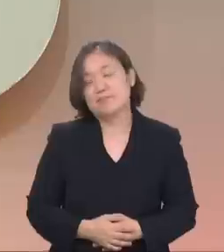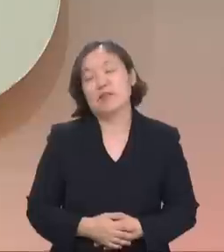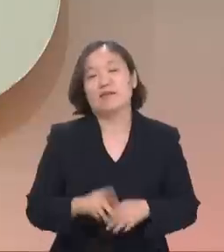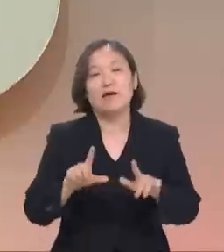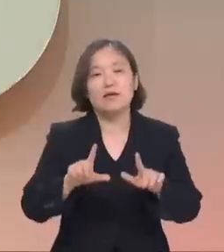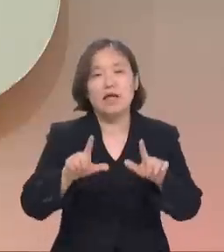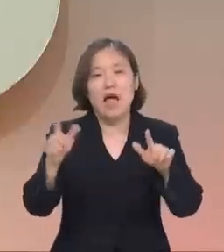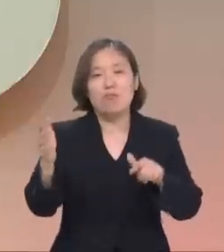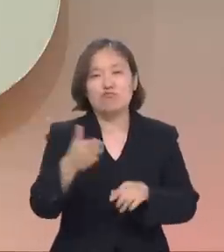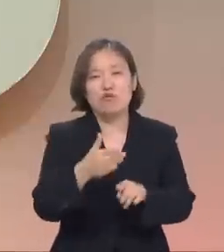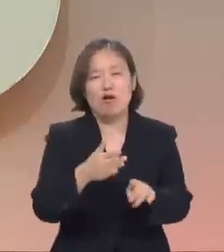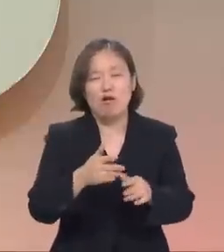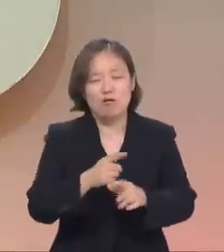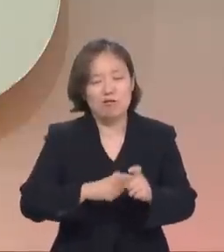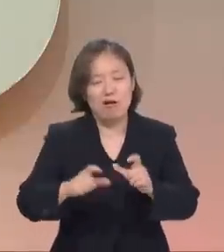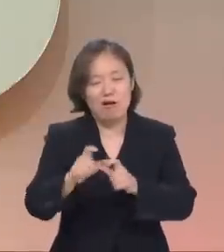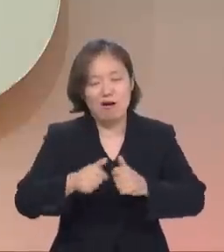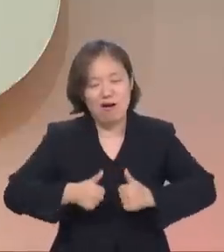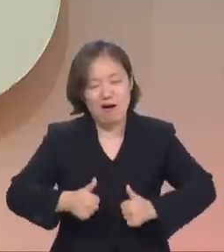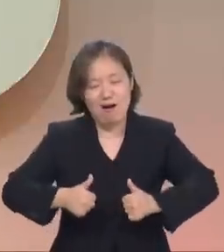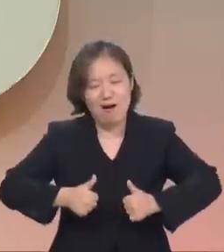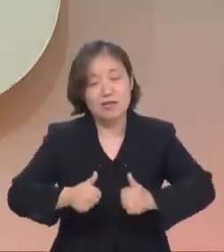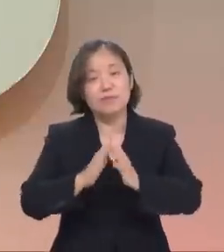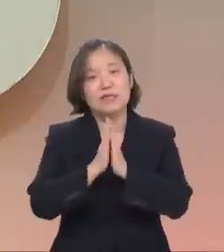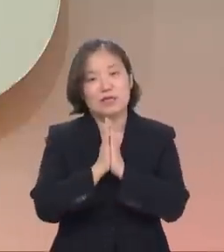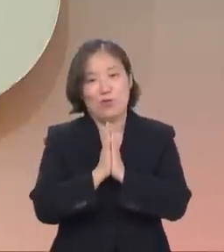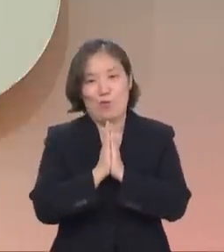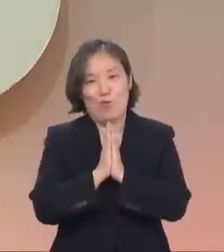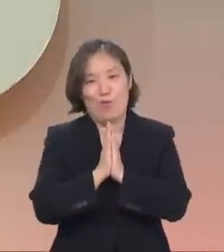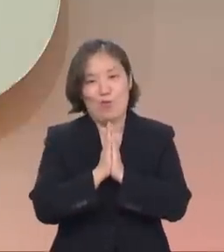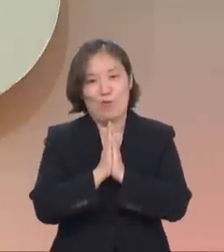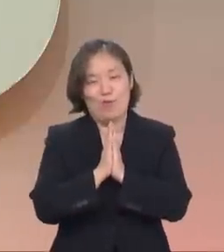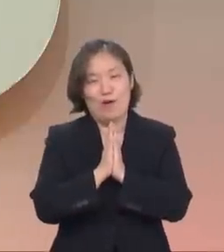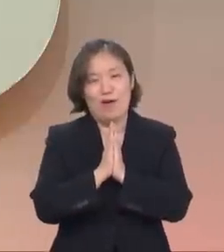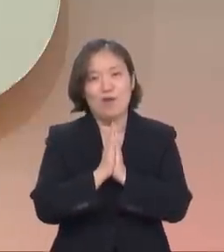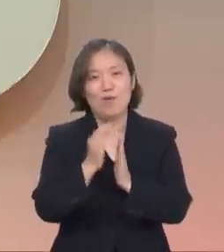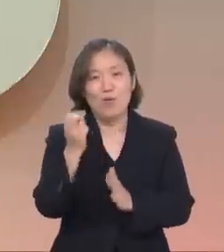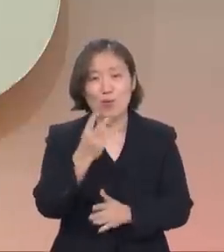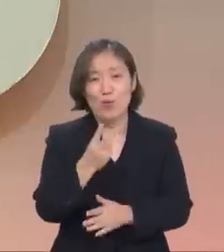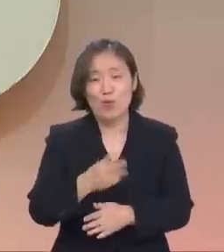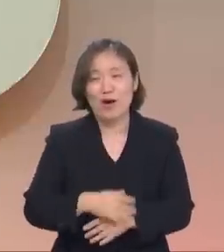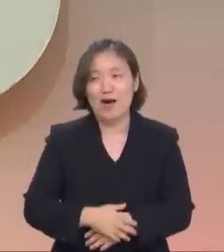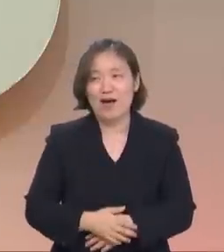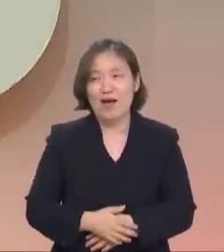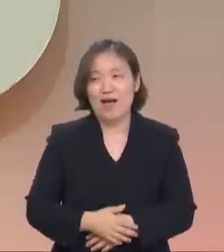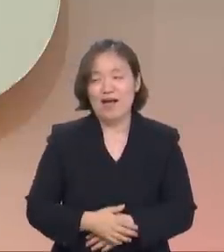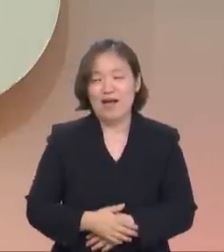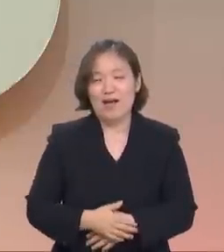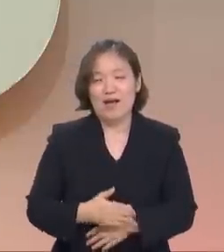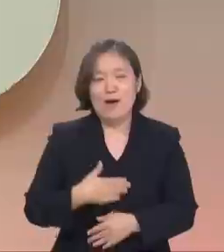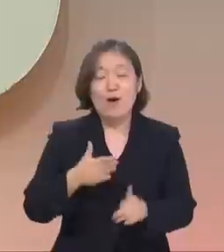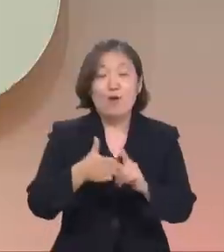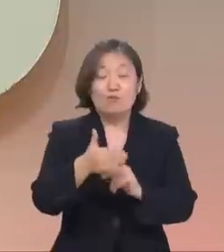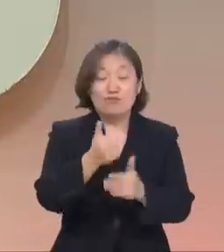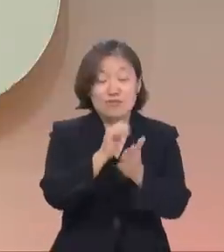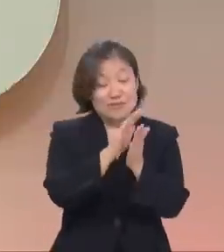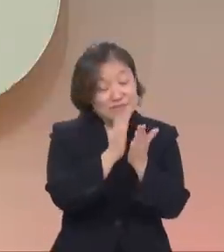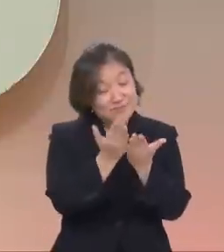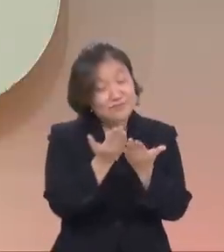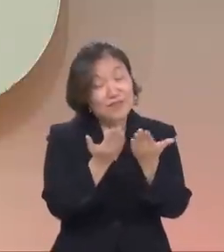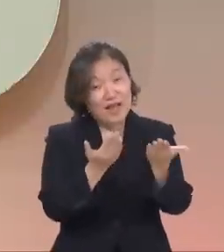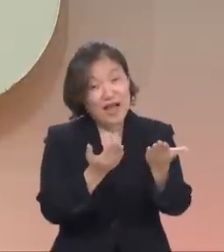더 열심히 기도하고 그날부터 예전에 봤던 부처님의 경전을 다시 다 꺼낸